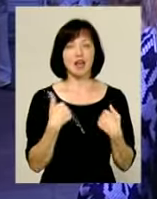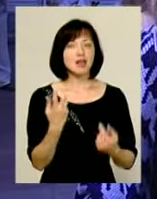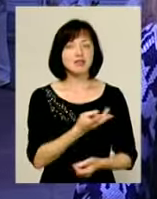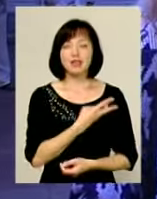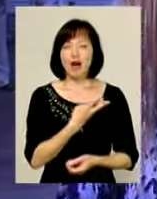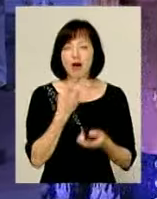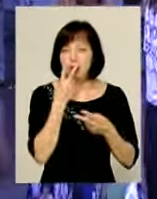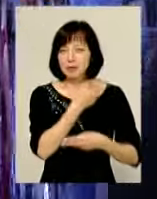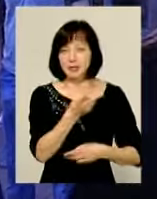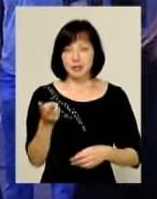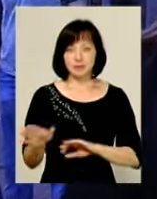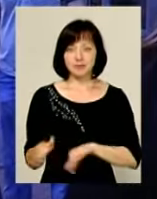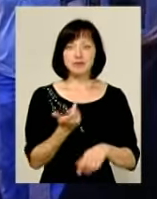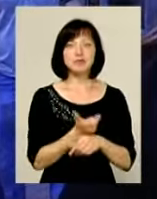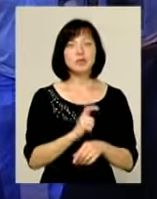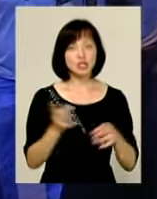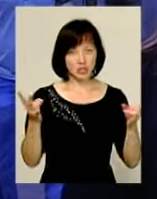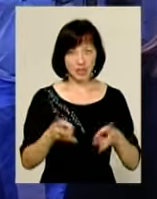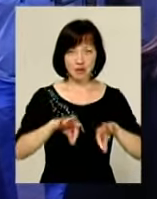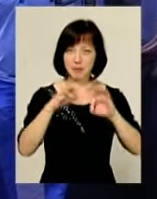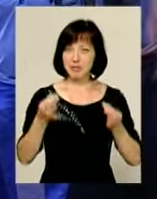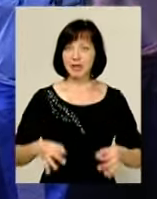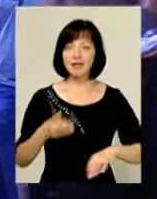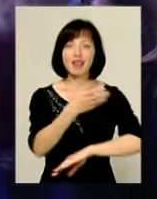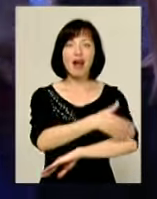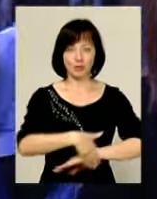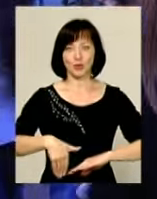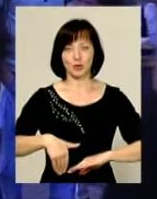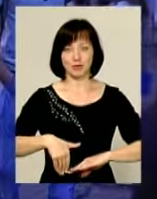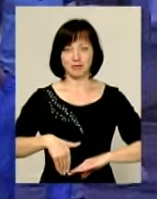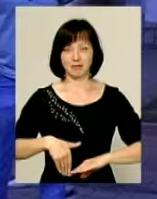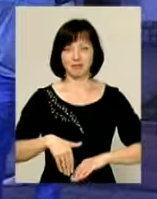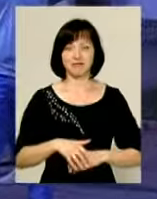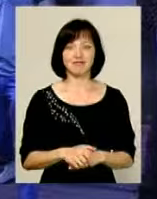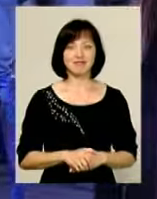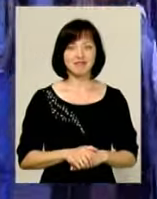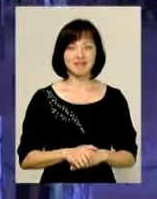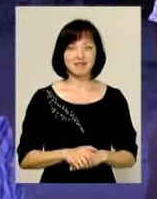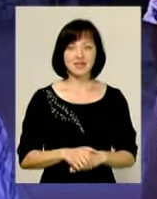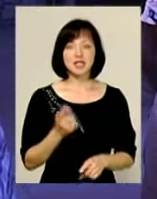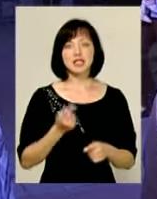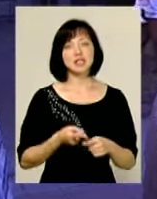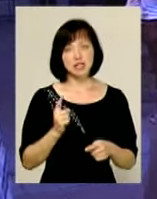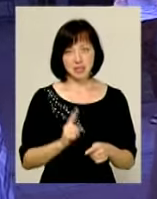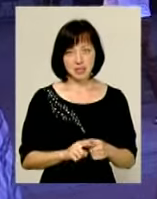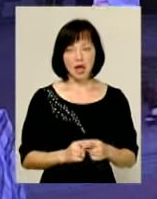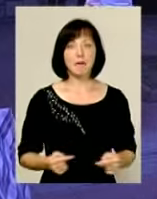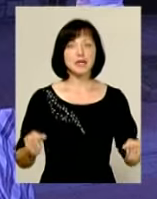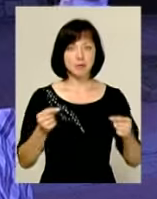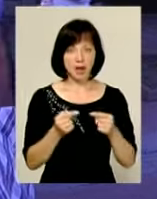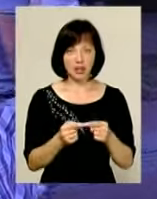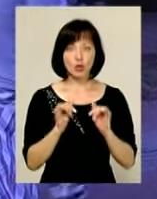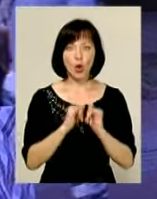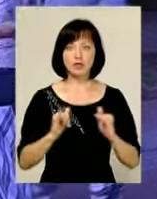захопленнями спостерігаю. І більше треба мистецтва на дорозі, при дорозі. Це безперечно